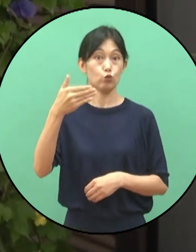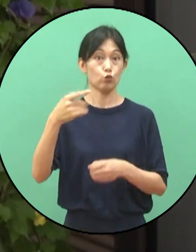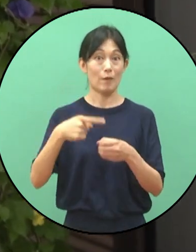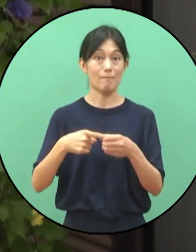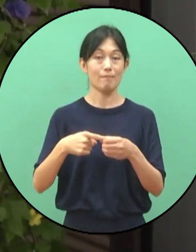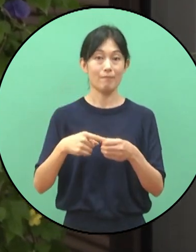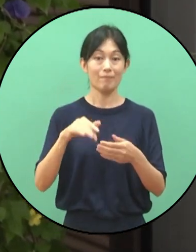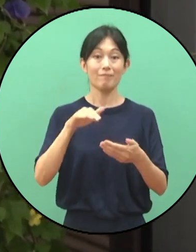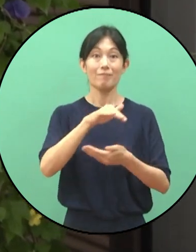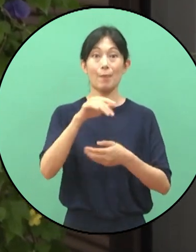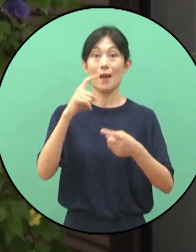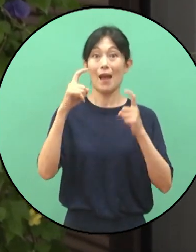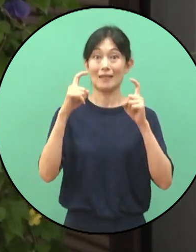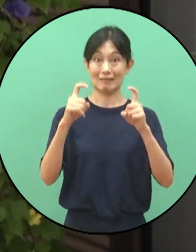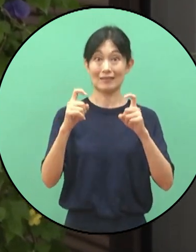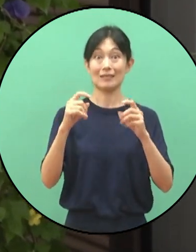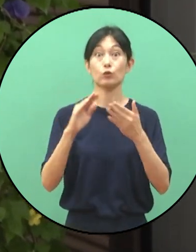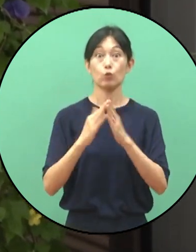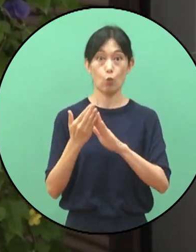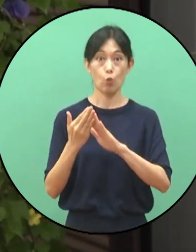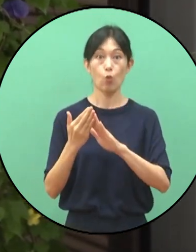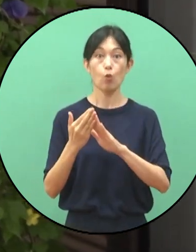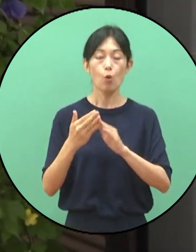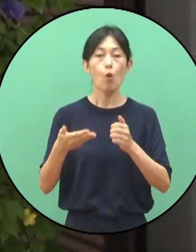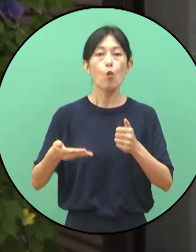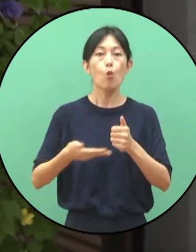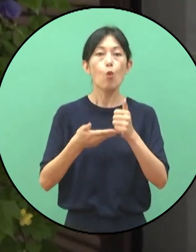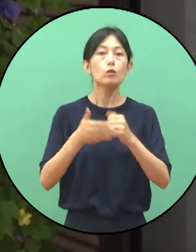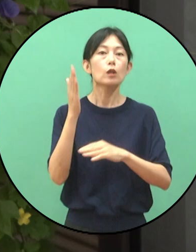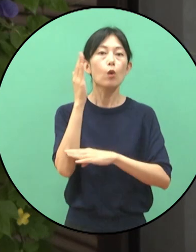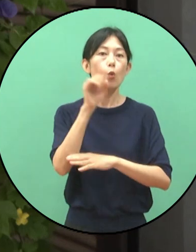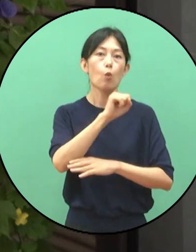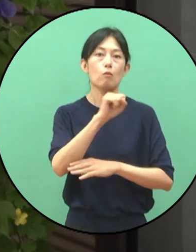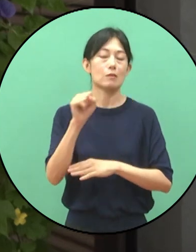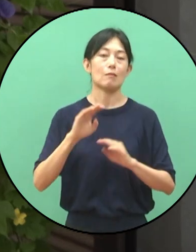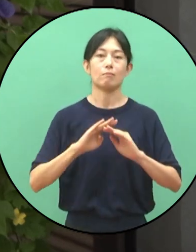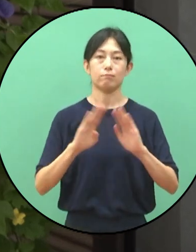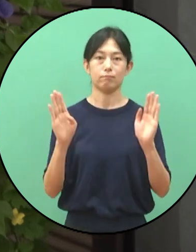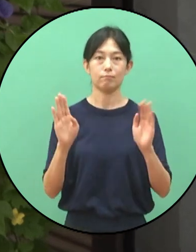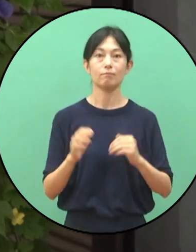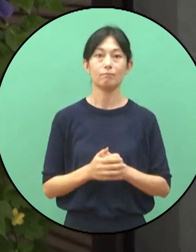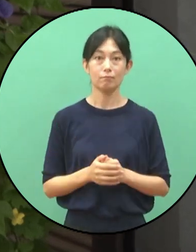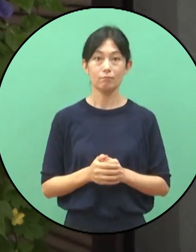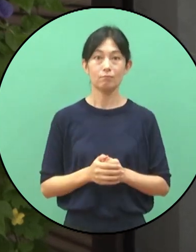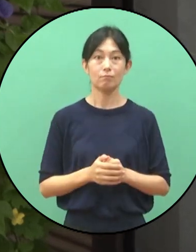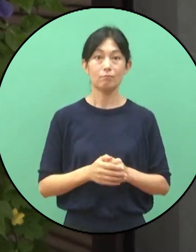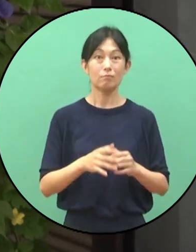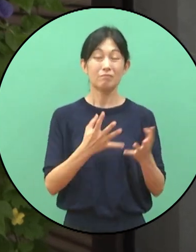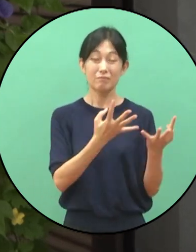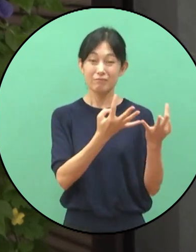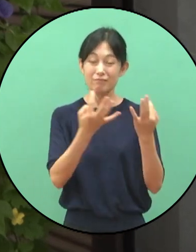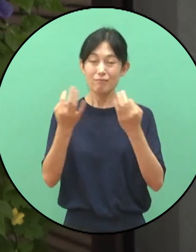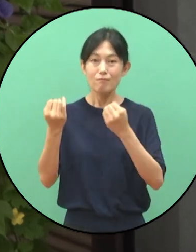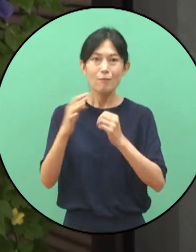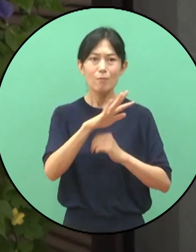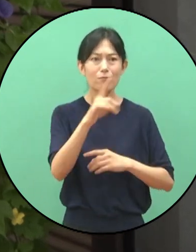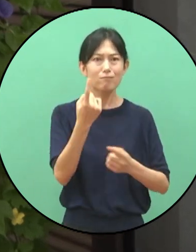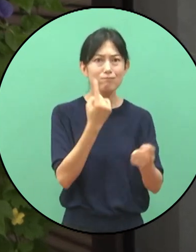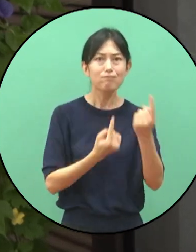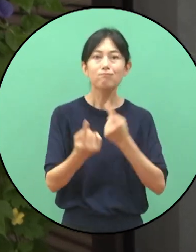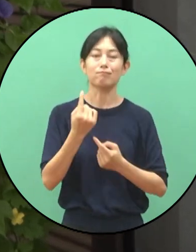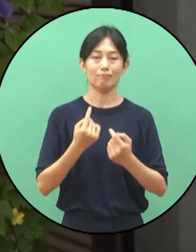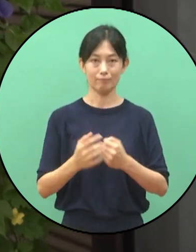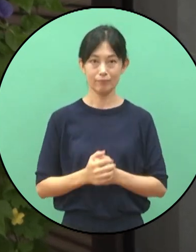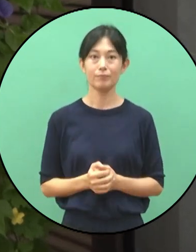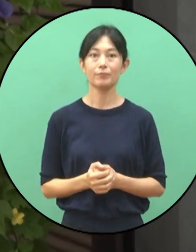玉城町で認知症サポーター養成講座が開催されまして、たくさんのサポーターが誕生しました。で、